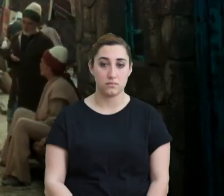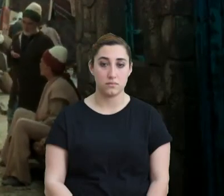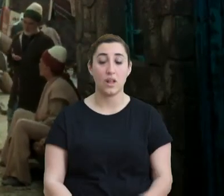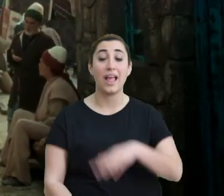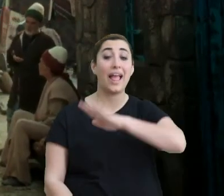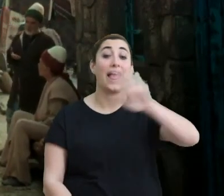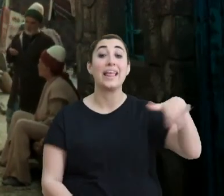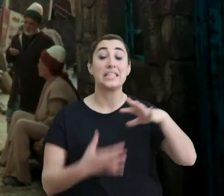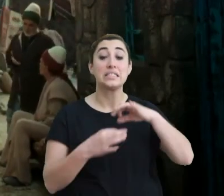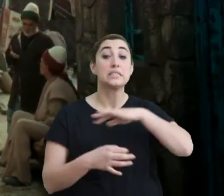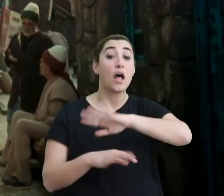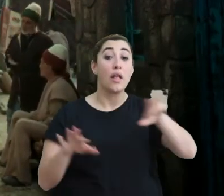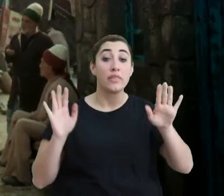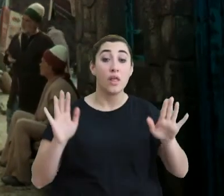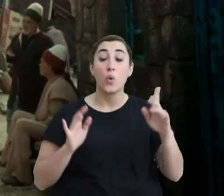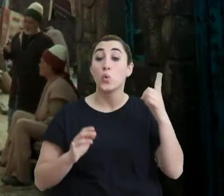çarşıda hareketlilik başlamış.